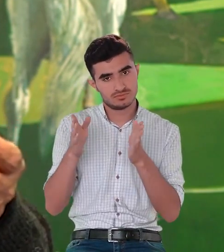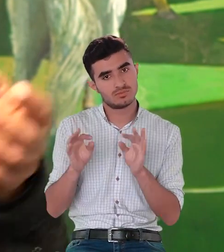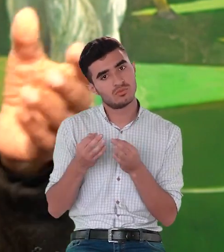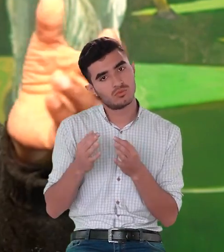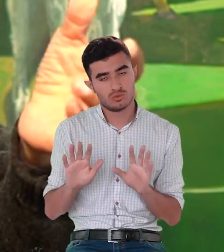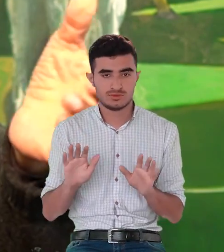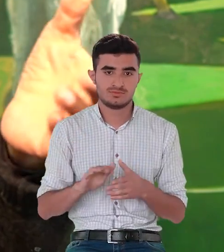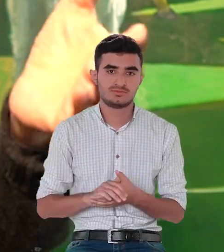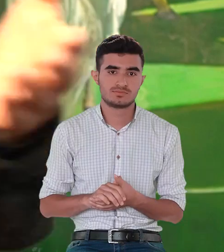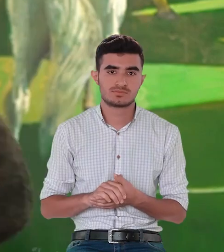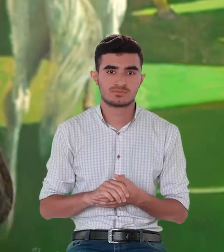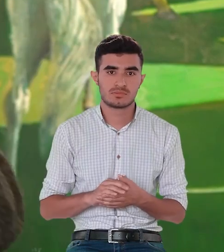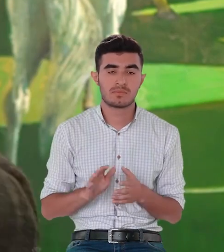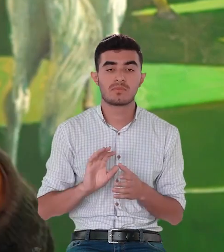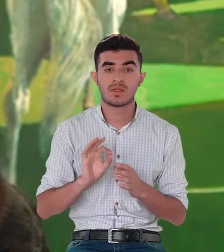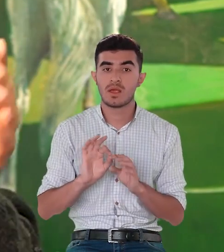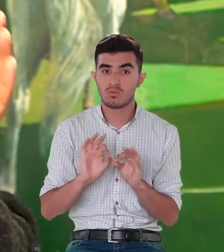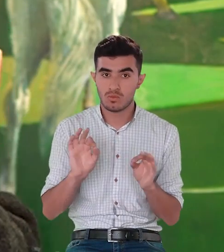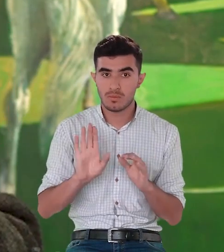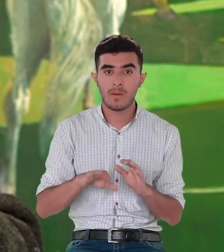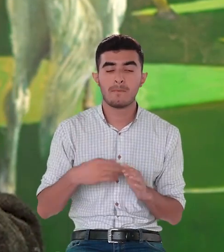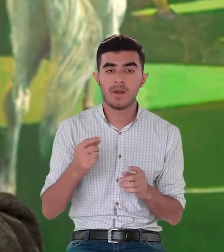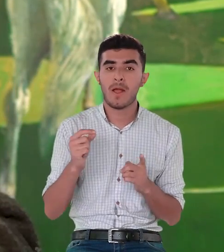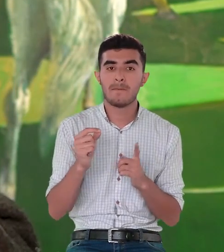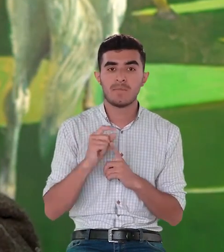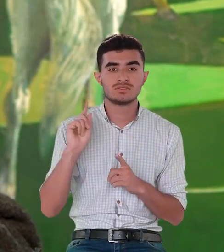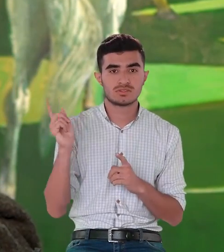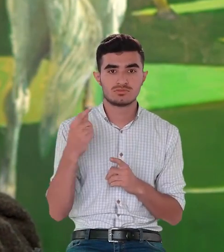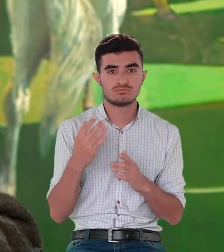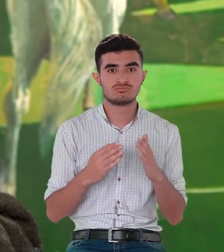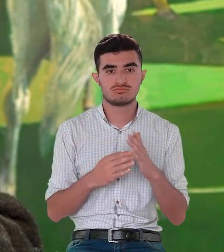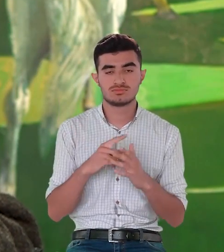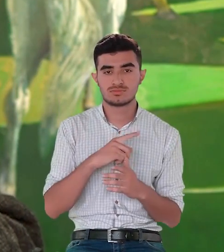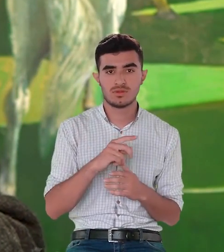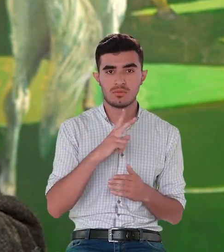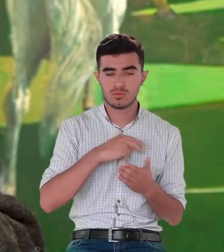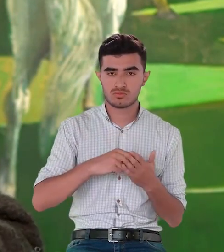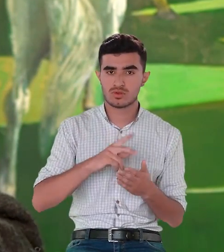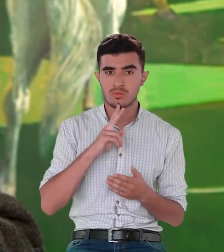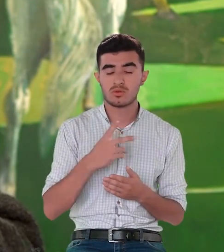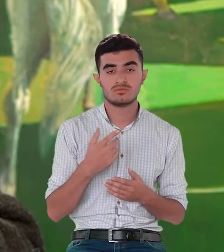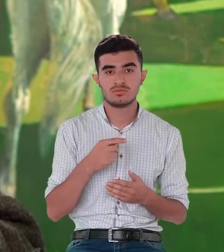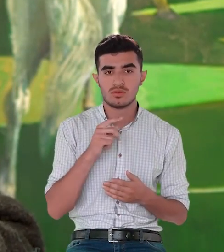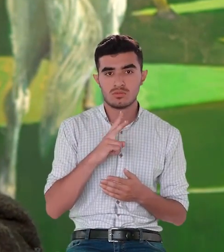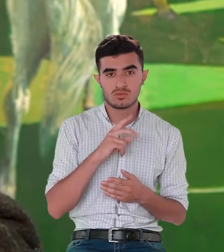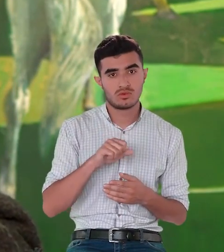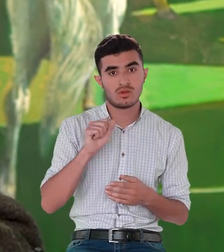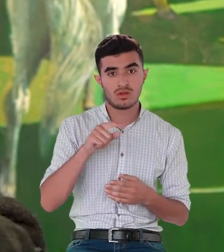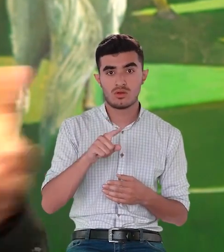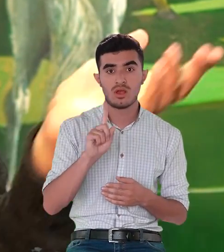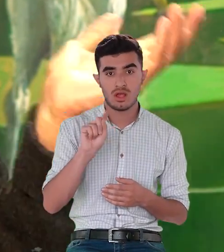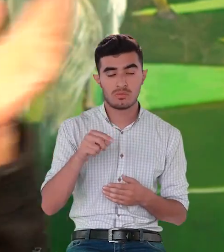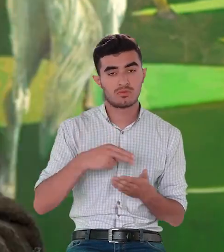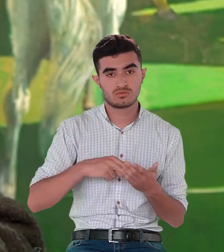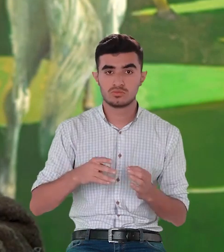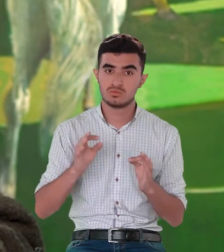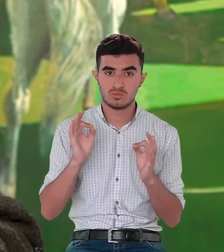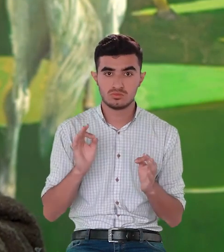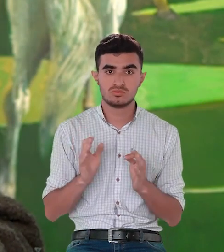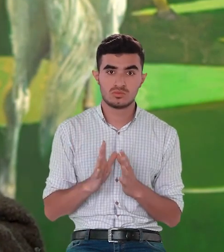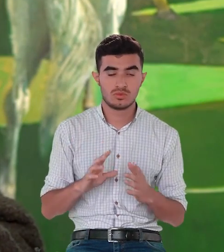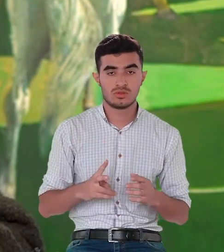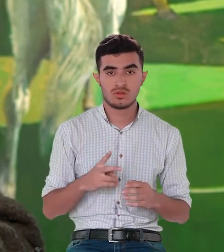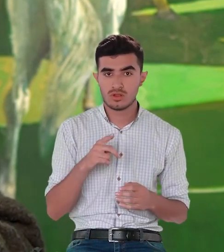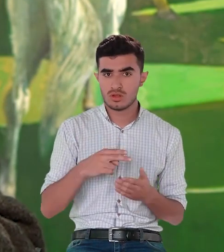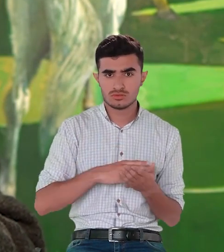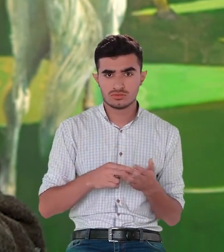کوائن دیکھا ہوا تھا نا اور چیزیں میں تو بڑا سینسٹیو ہوتا ہے. تو وہ میں نے پھر بنایا. وہ جب آیا تو وہ مجھے